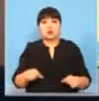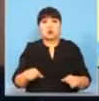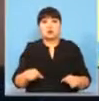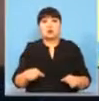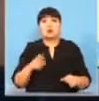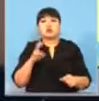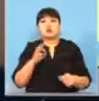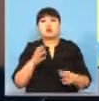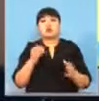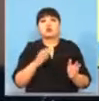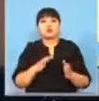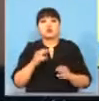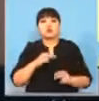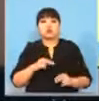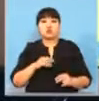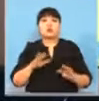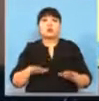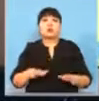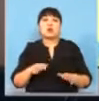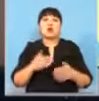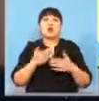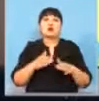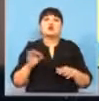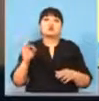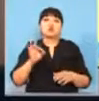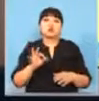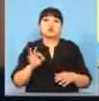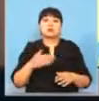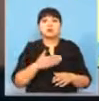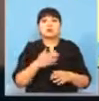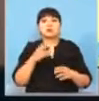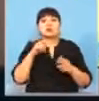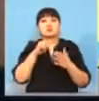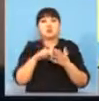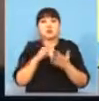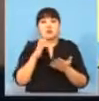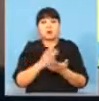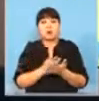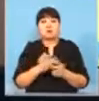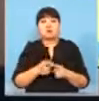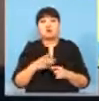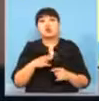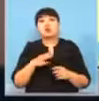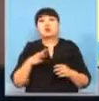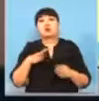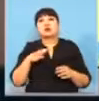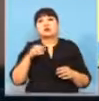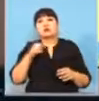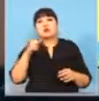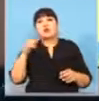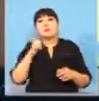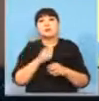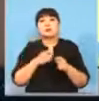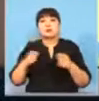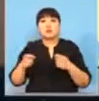Но бірақ тұрақты жұмыс орындарын ашу жөнінен бізде сұрақ бар. Ол жөнінде өткенде біздің